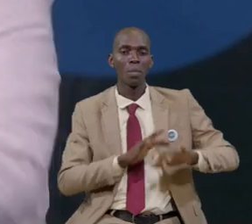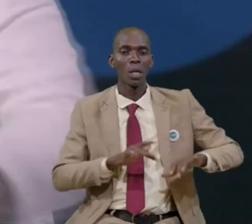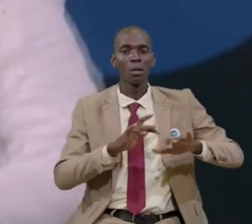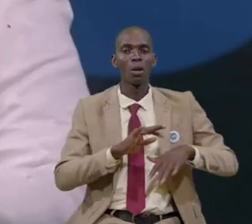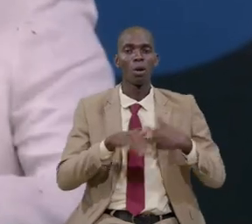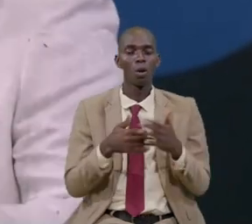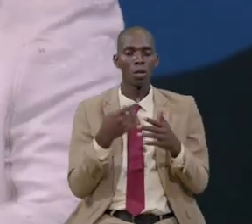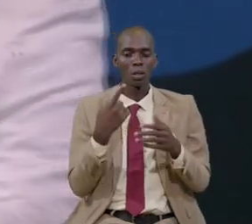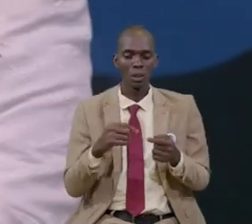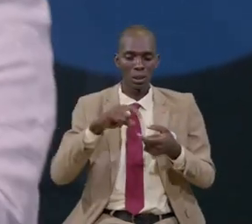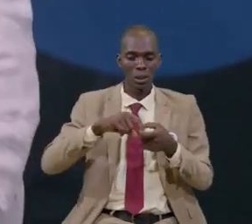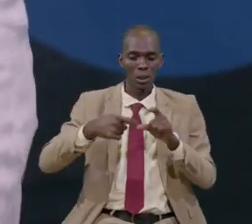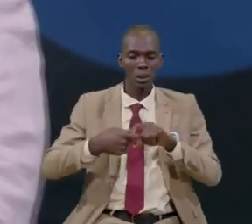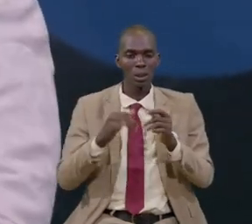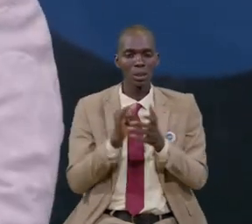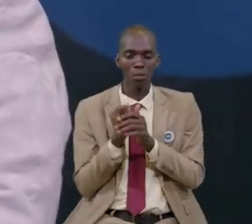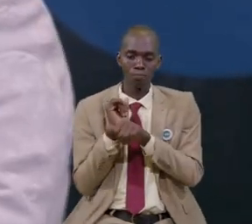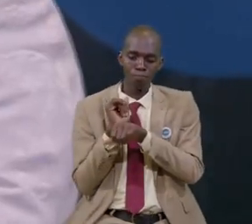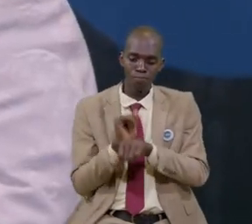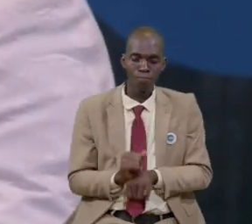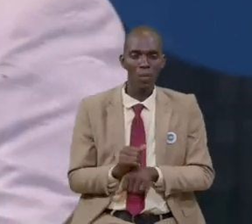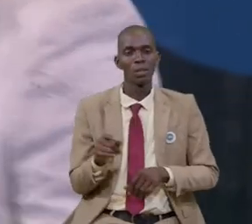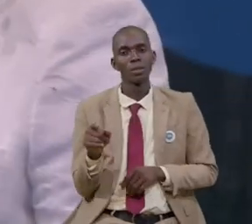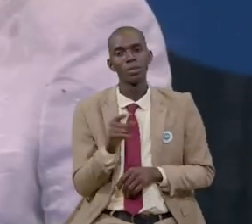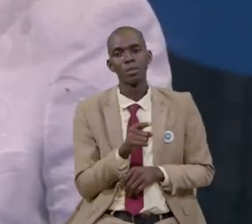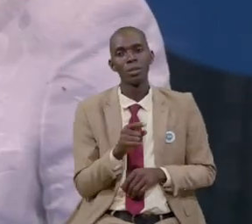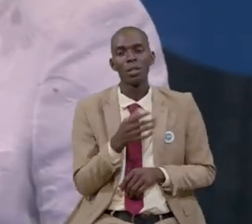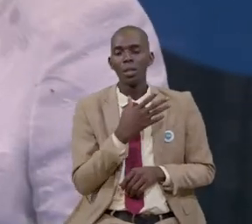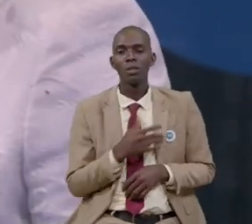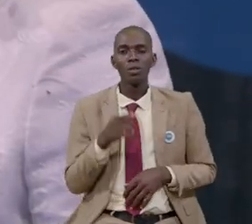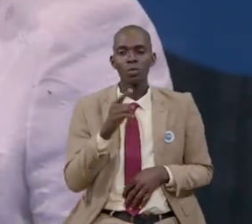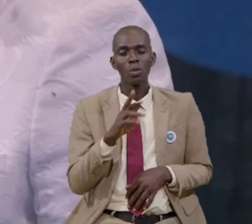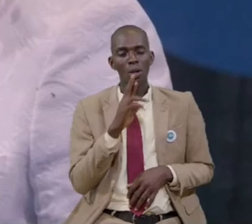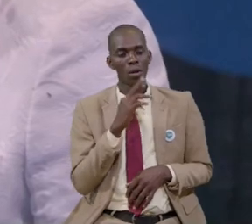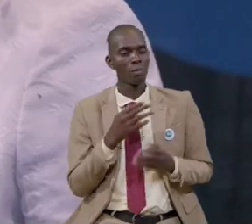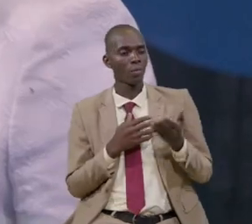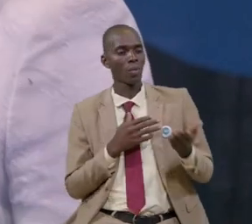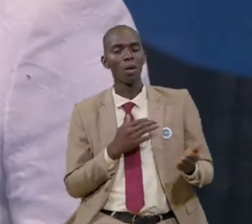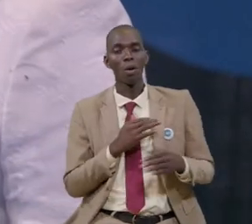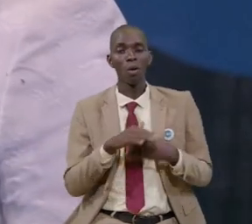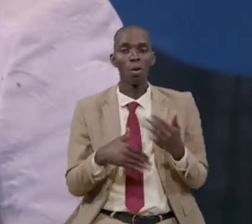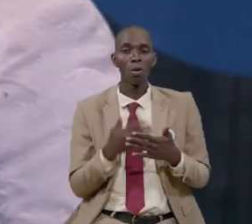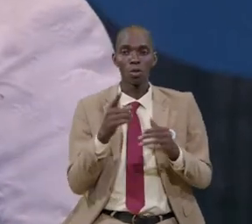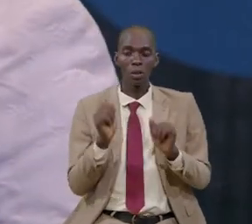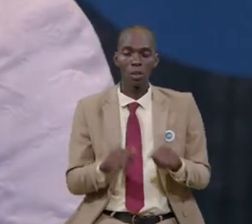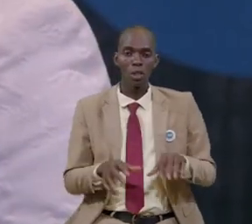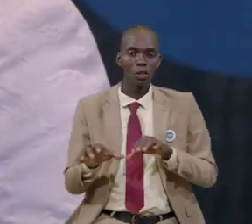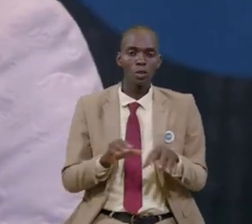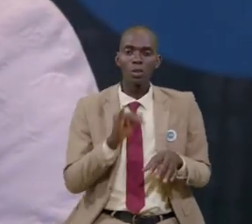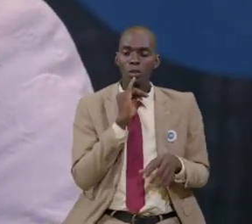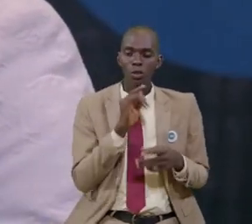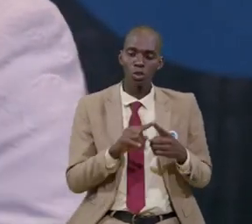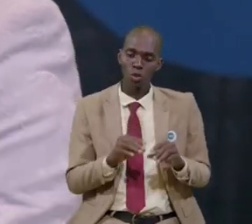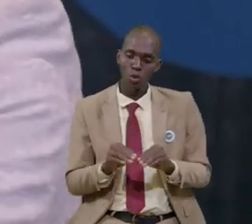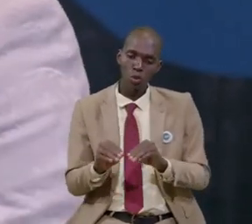les chaînes et de tous les liens. Alors, on vous a lié, vous êtes là. Tout ce que vous pouvez faire, c'est de